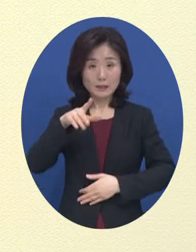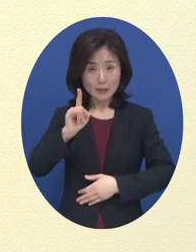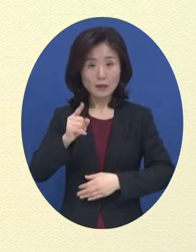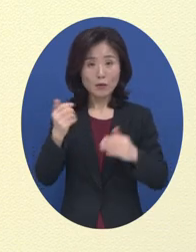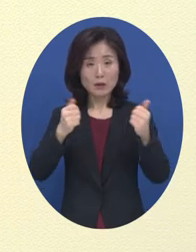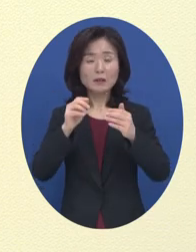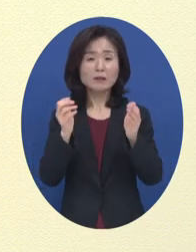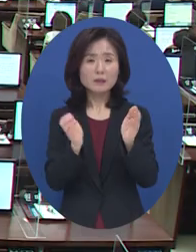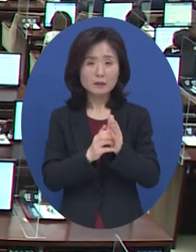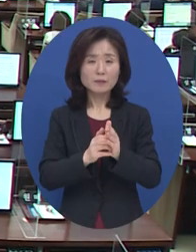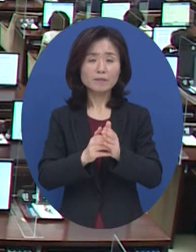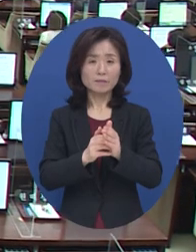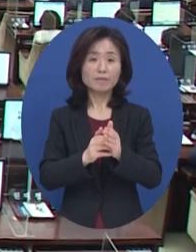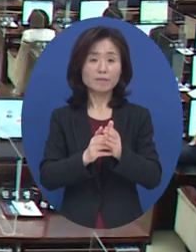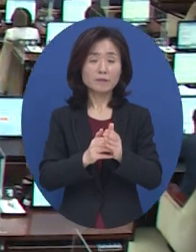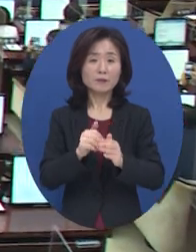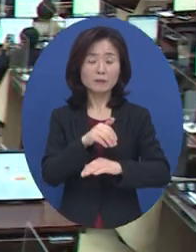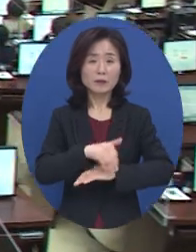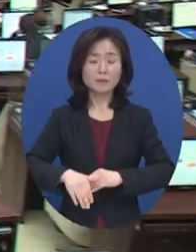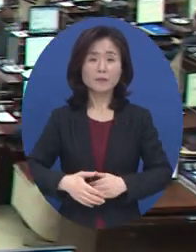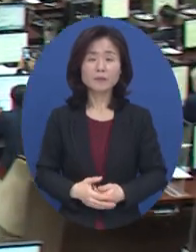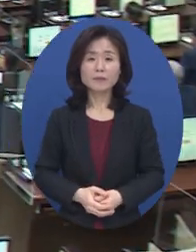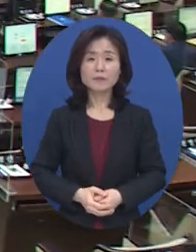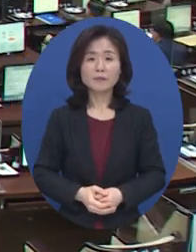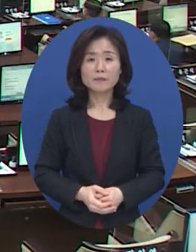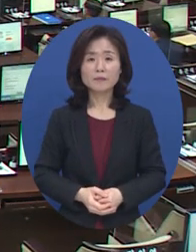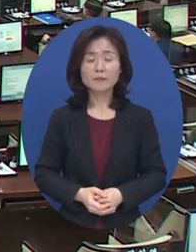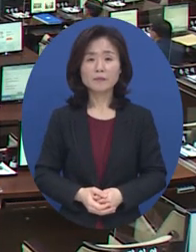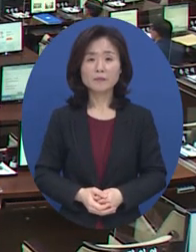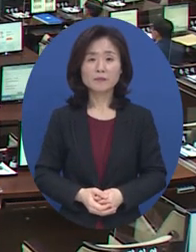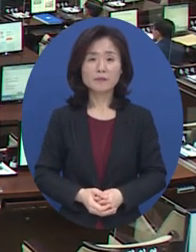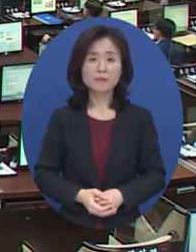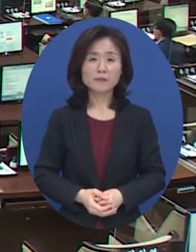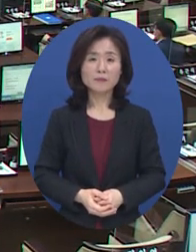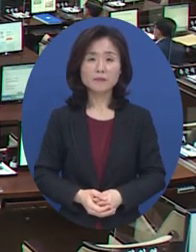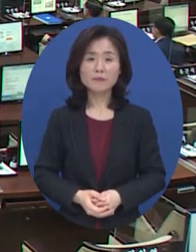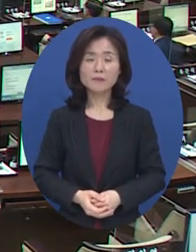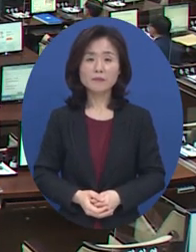마무리할 계획입니다 경제 쉴 tv 조차 같습니까